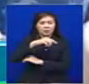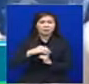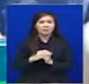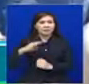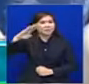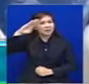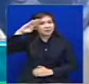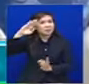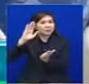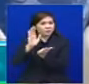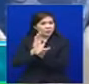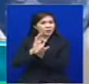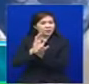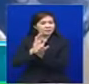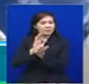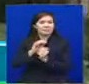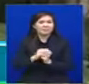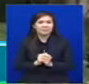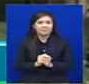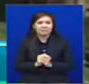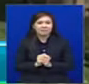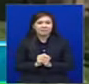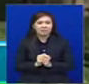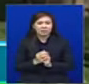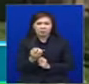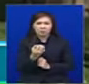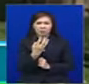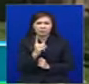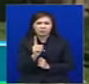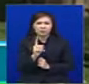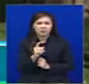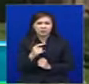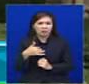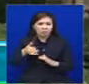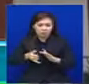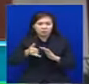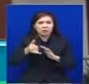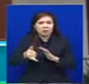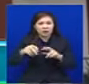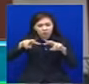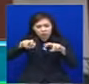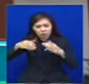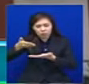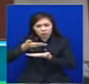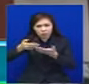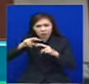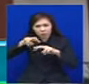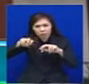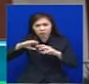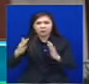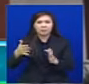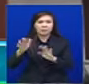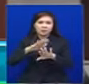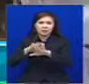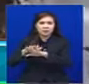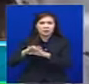วจเอกเฉลิมเกียรติศรีวราขานนะครับท่านรองผบ.ตร.นะครับจะลงพื้นที่ร่วมตรวจสอบพร้อมเรียกประชุมคณะทำง